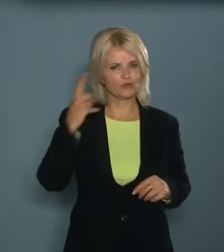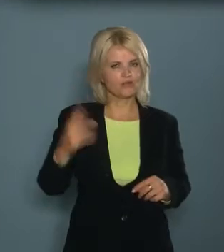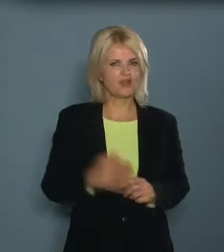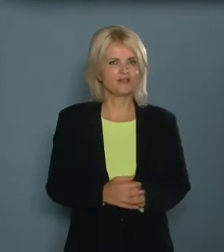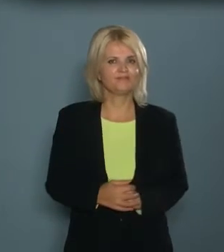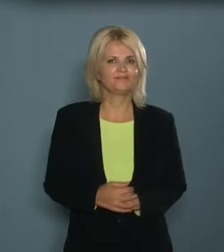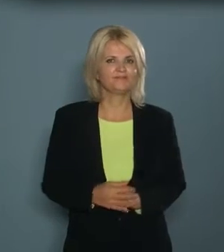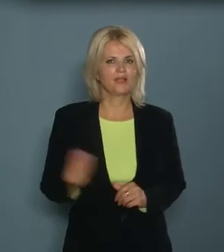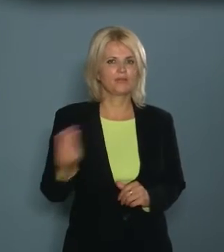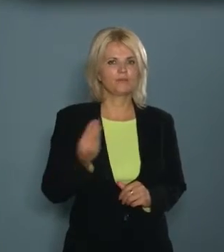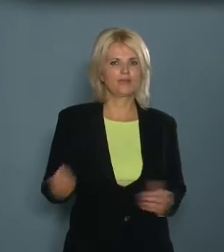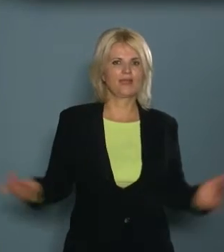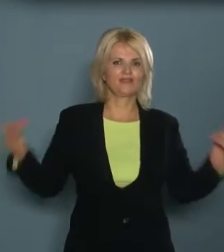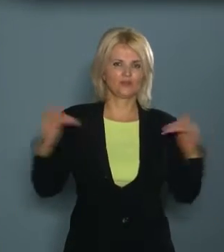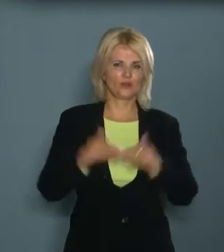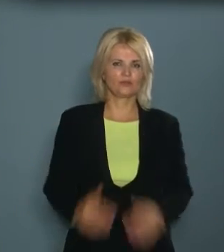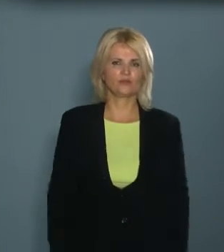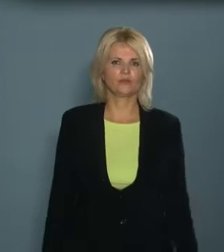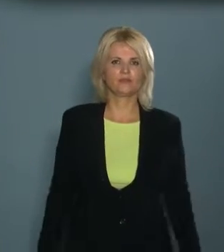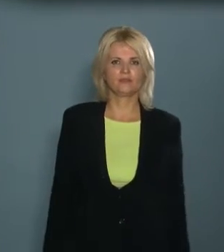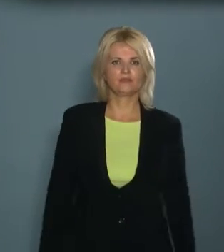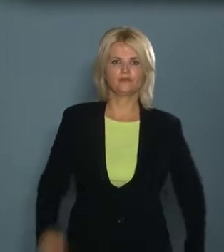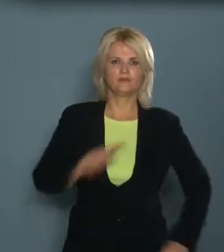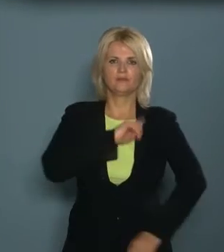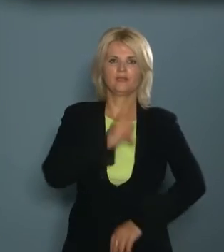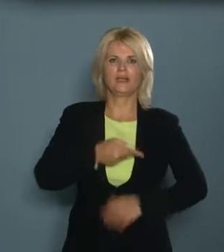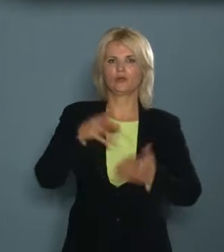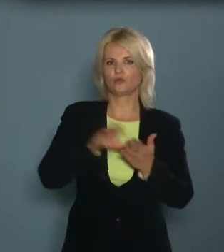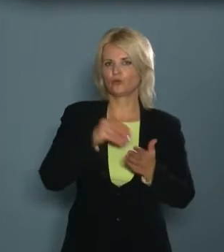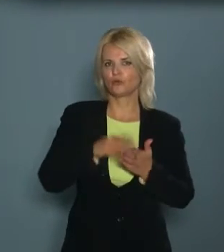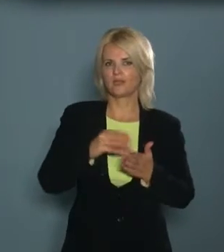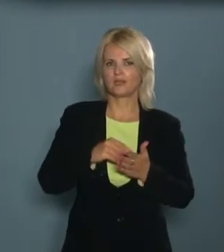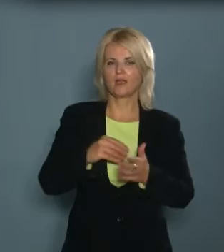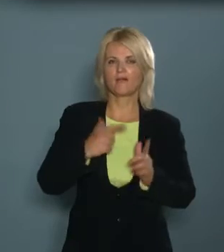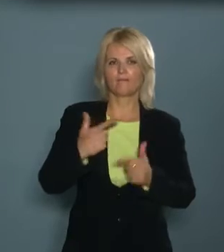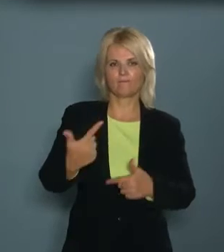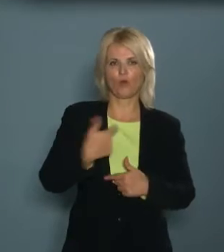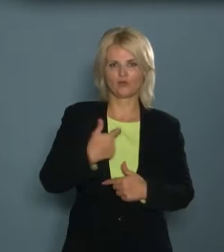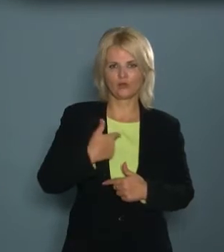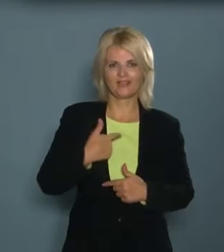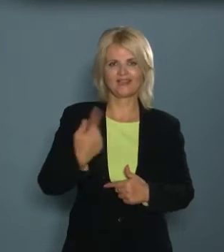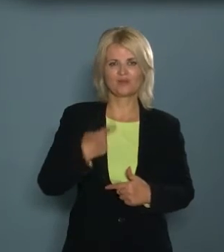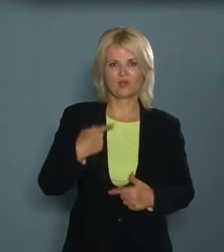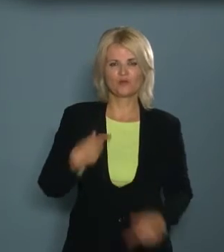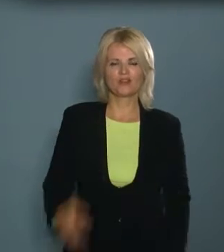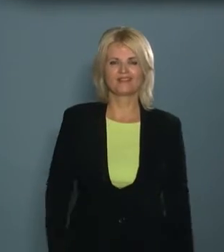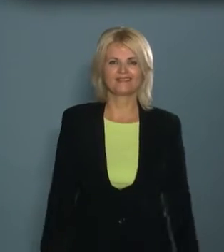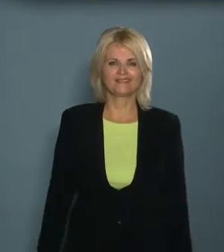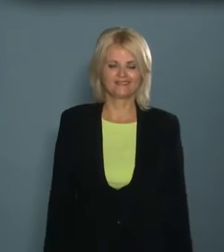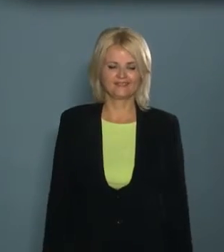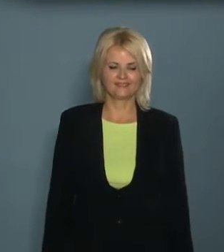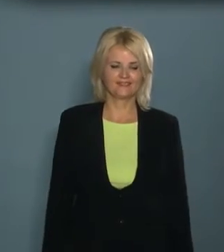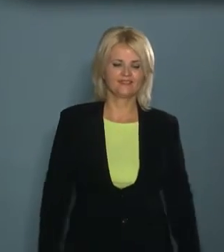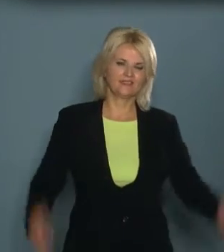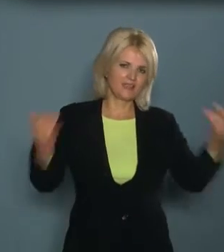avval, hogy miért jöttünk ma itt össze. Kicsit erőt gyűjteni, kicsit föltölteni magunkat, föltöltekezni, és